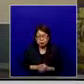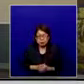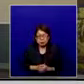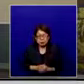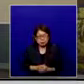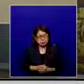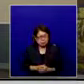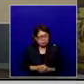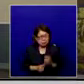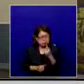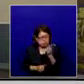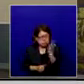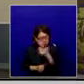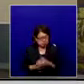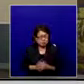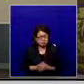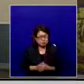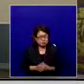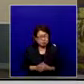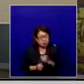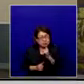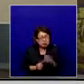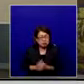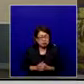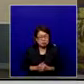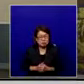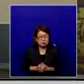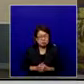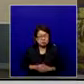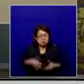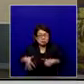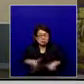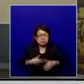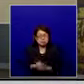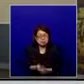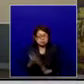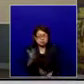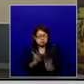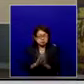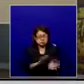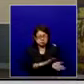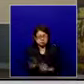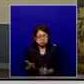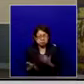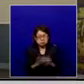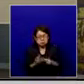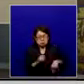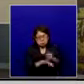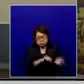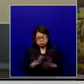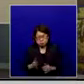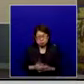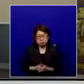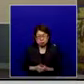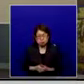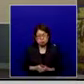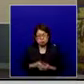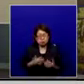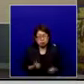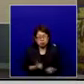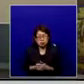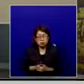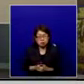มากเลยพาประชาชนประเทศชาติดิ่งเหวเศรษฐกิจสุดหมดเดินเข้าไปในท้องงูเหลือมแล้วยังหันมาบอก